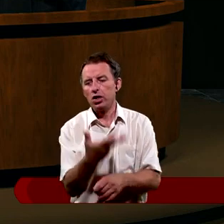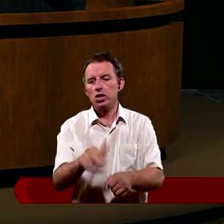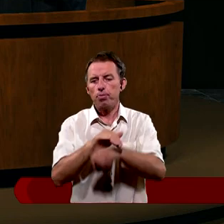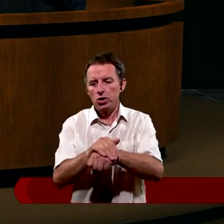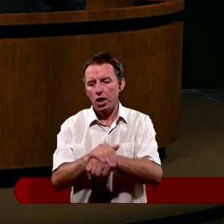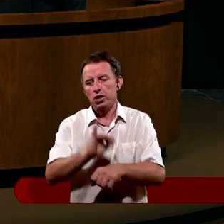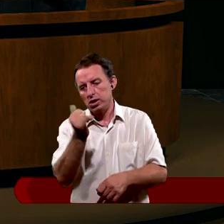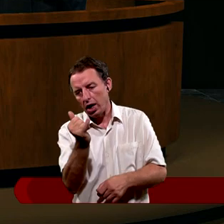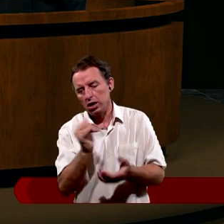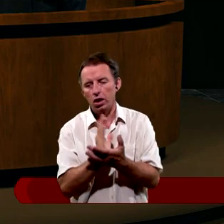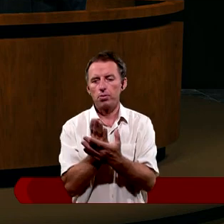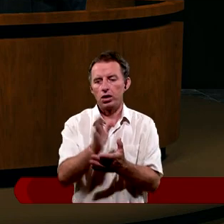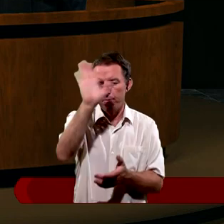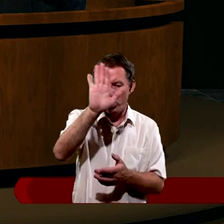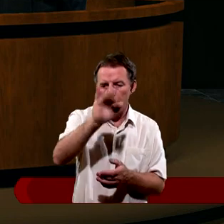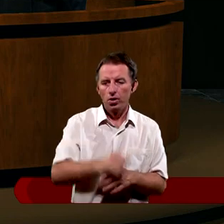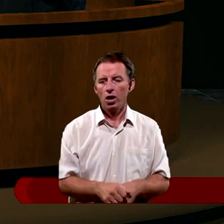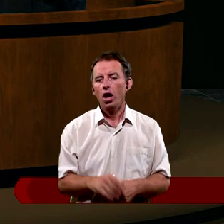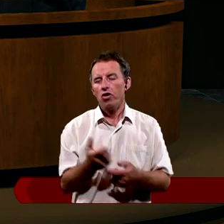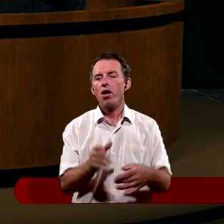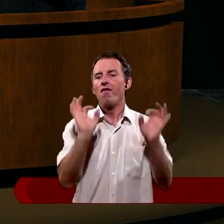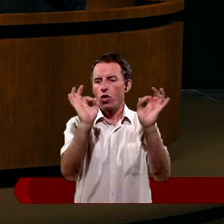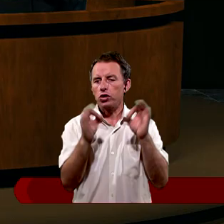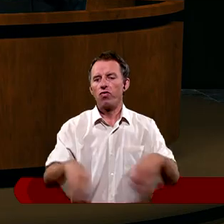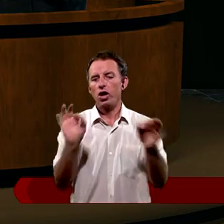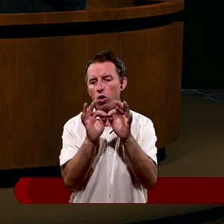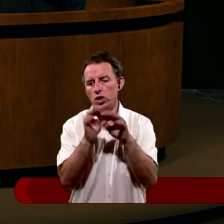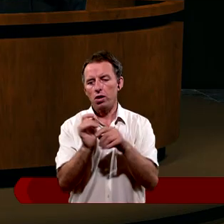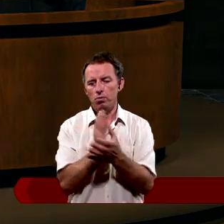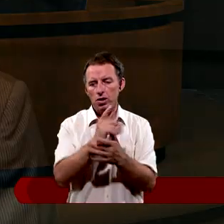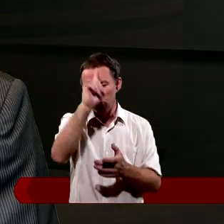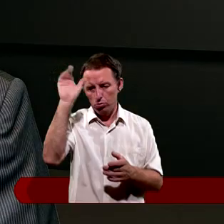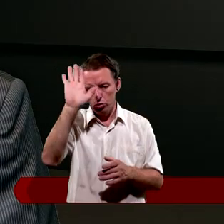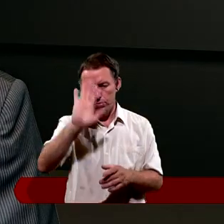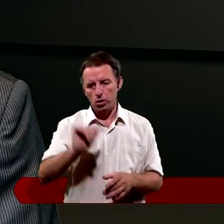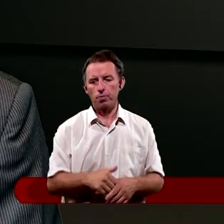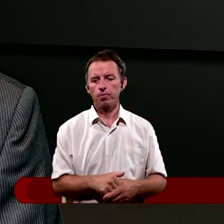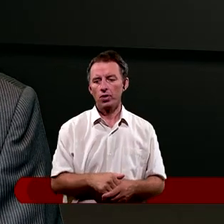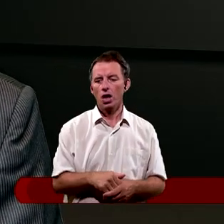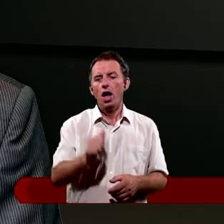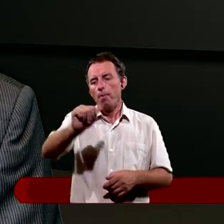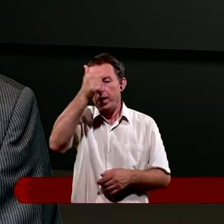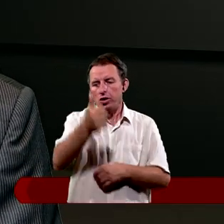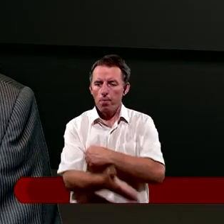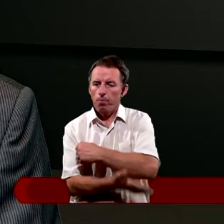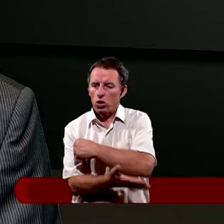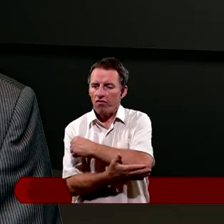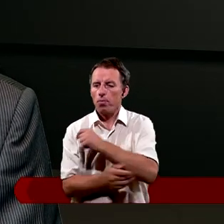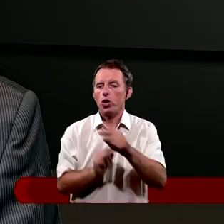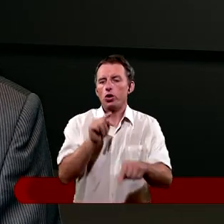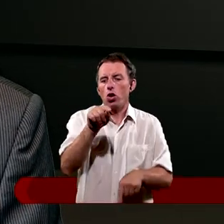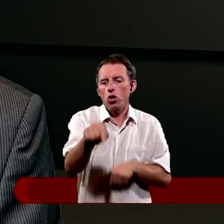jest na linii z Bogiem, tylko właściwe relacje mają wrócić. Czyli pierwszym takim podstawowym krokiem